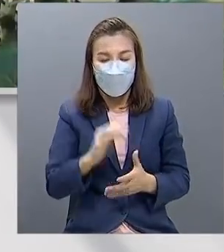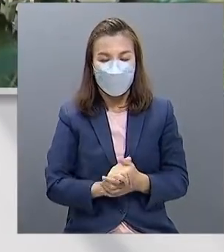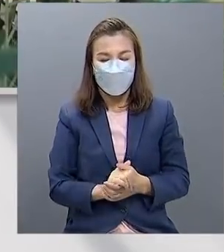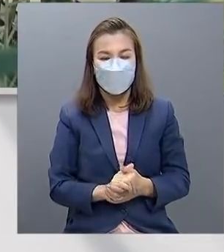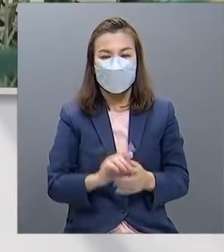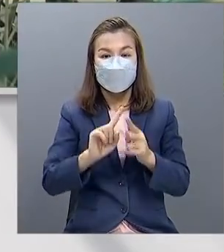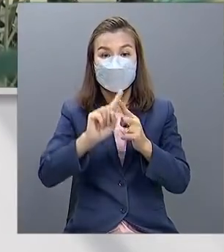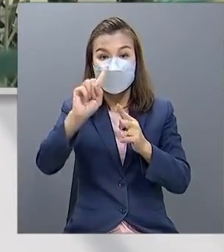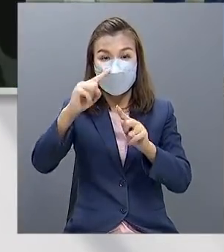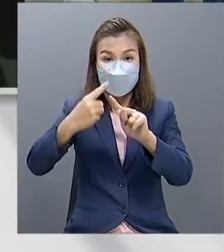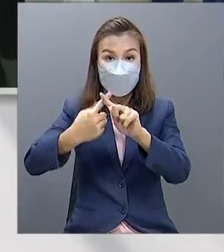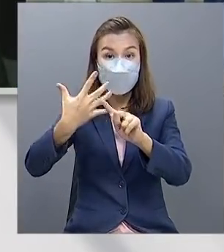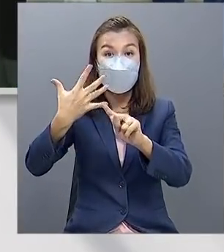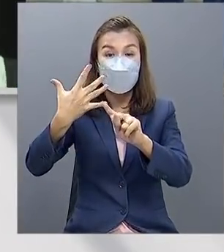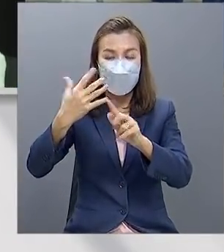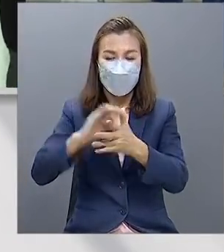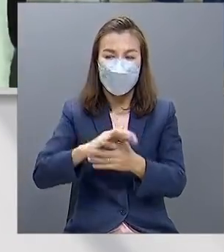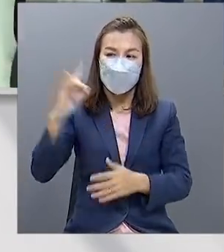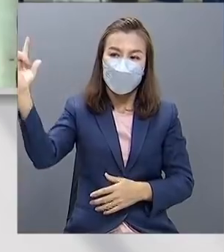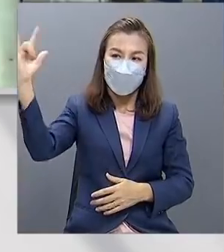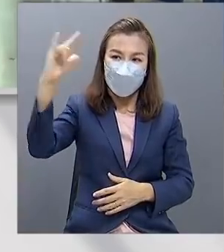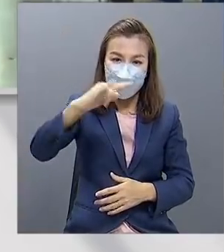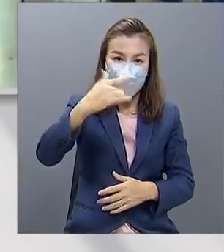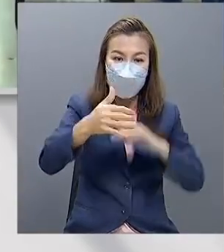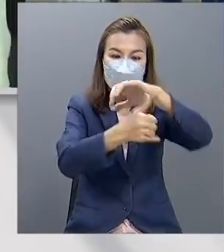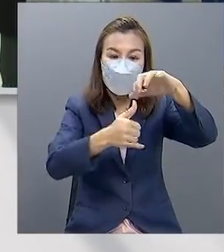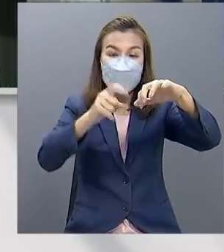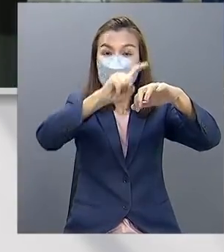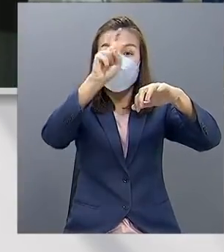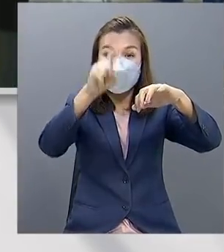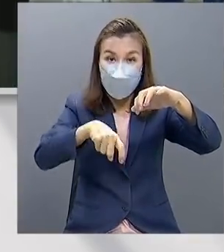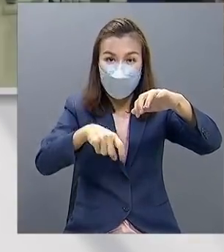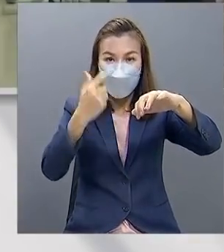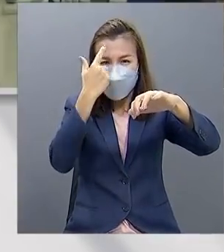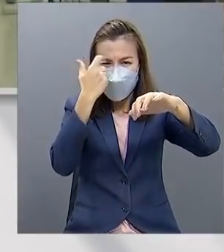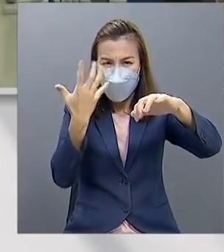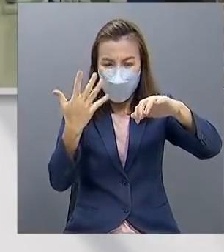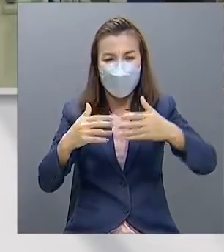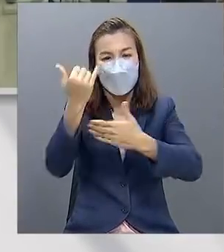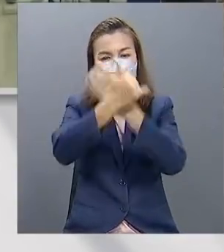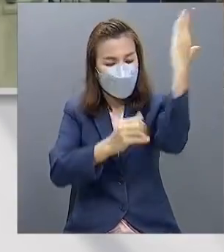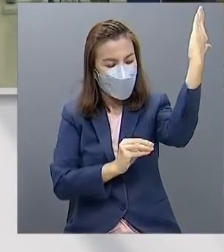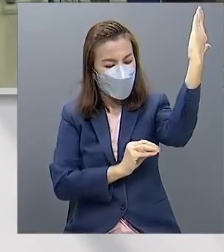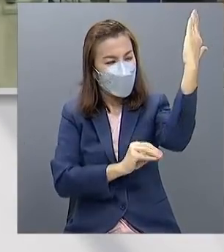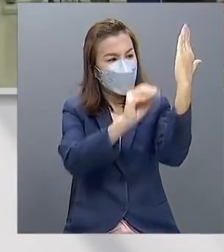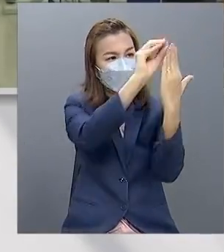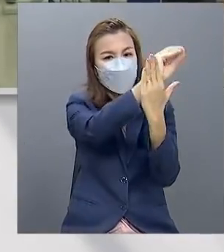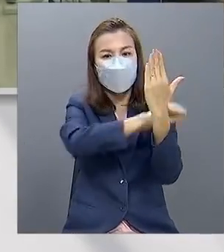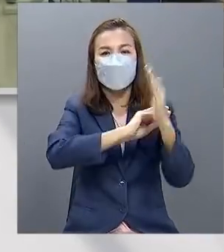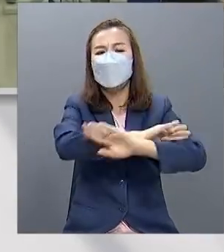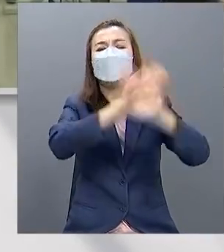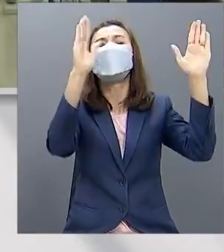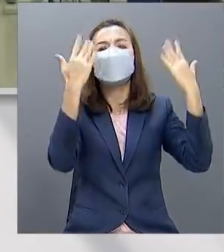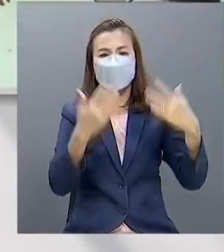คมนี้นะคะเนื่องจากว่าประเทศเพื่อนบ้านของเราหลายประเทศมีการปลดล็อกกันแล้วนะคะขณะที่ไทยค่ะเป็นประเทศผู้นำการเปิดประเ